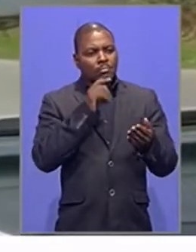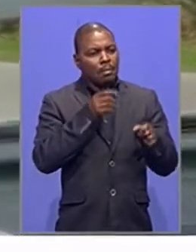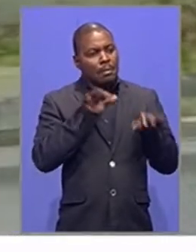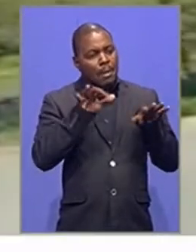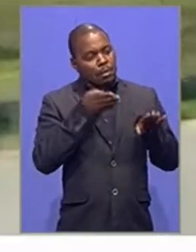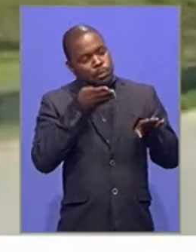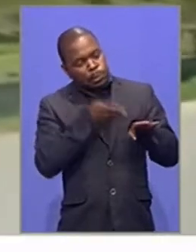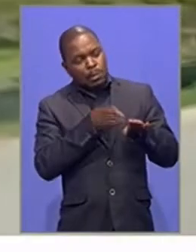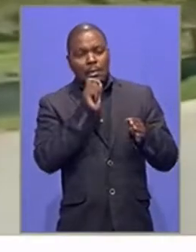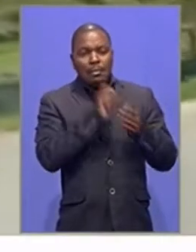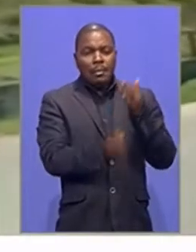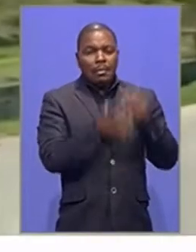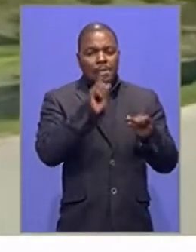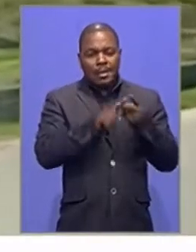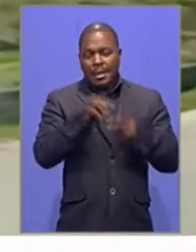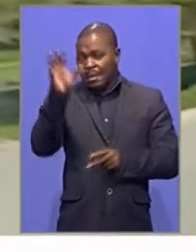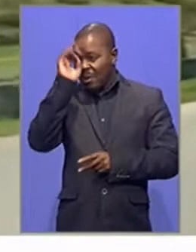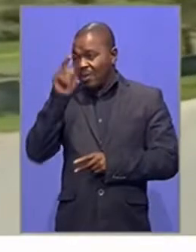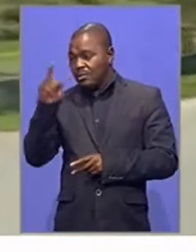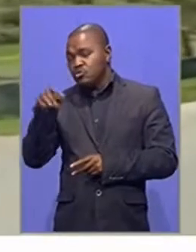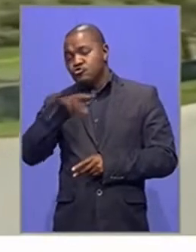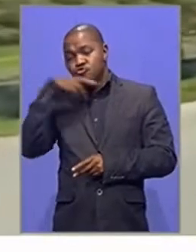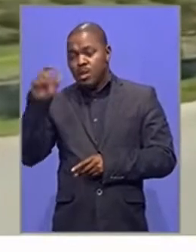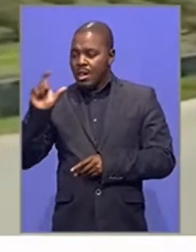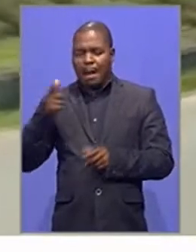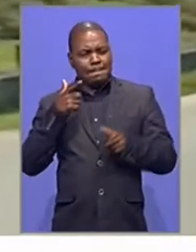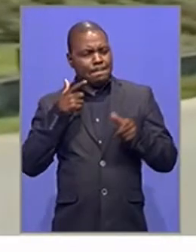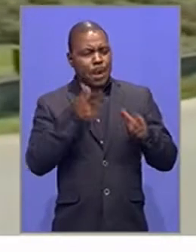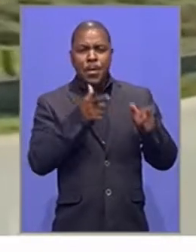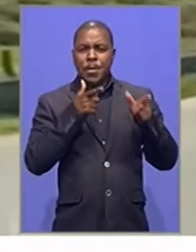inside. The police are shooting them with live rounds.